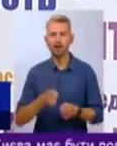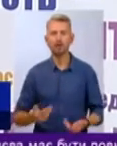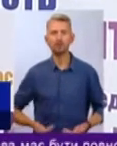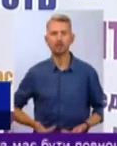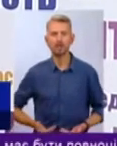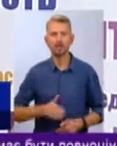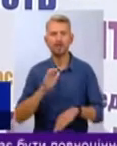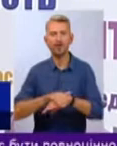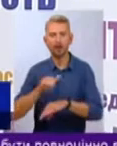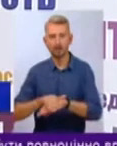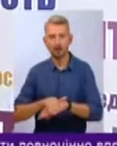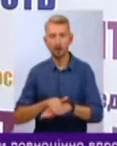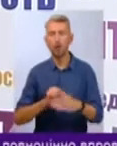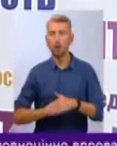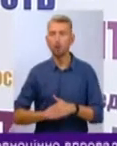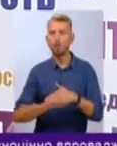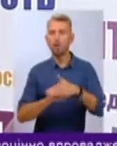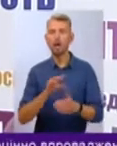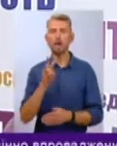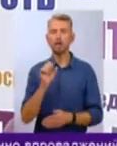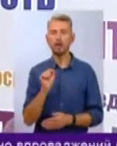життєві факти, опора на